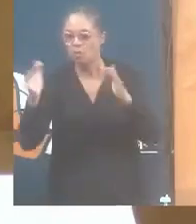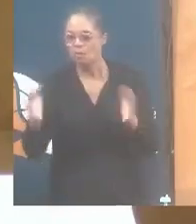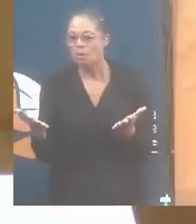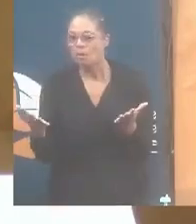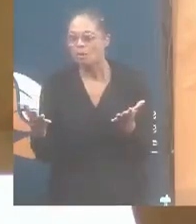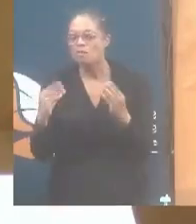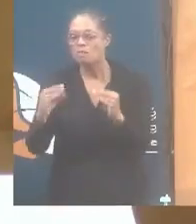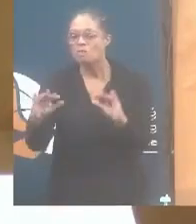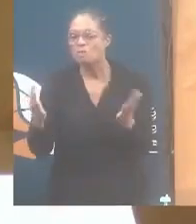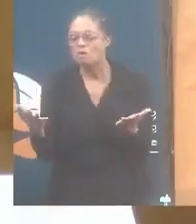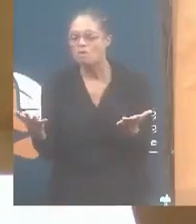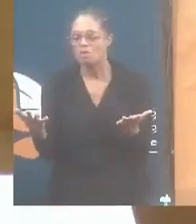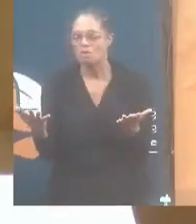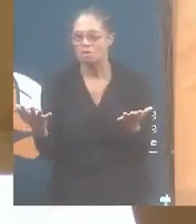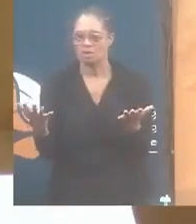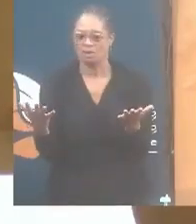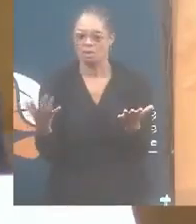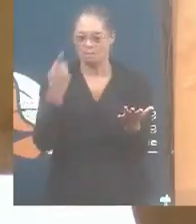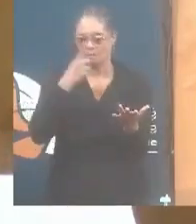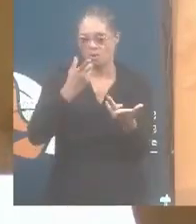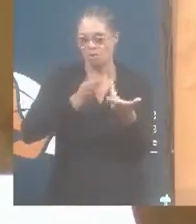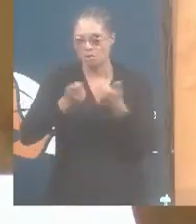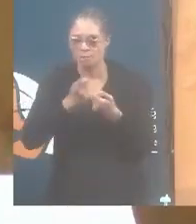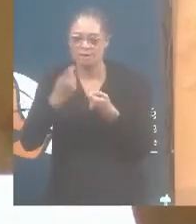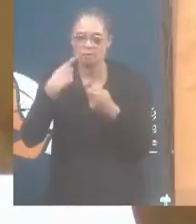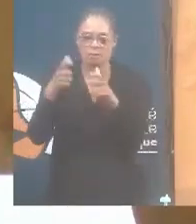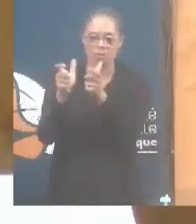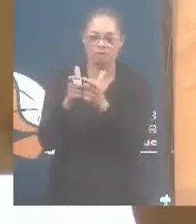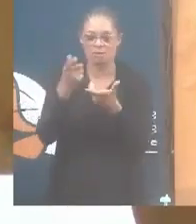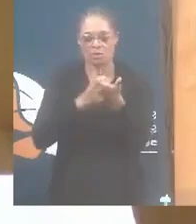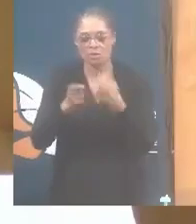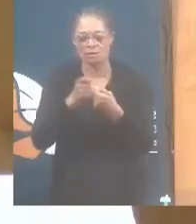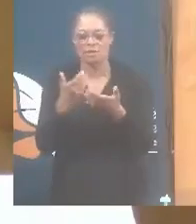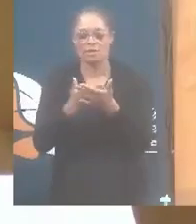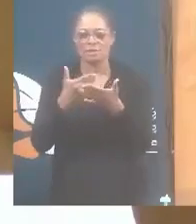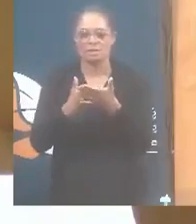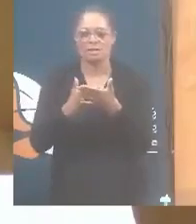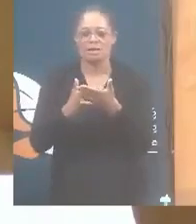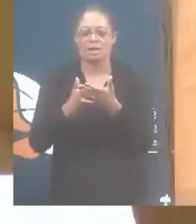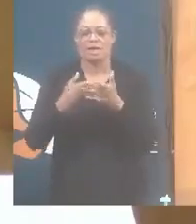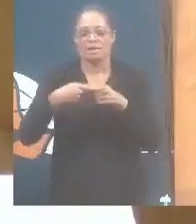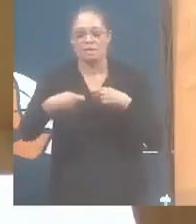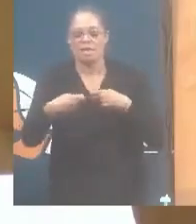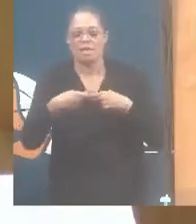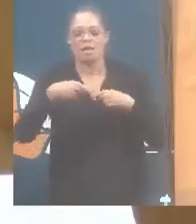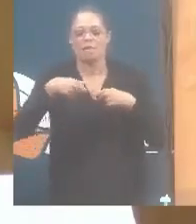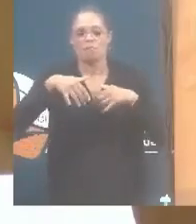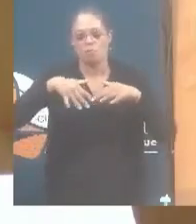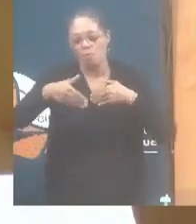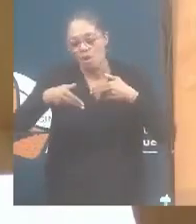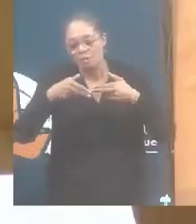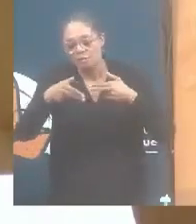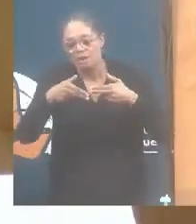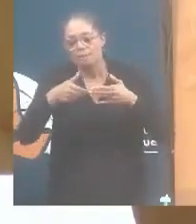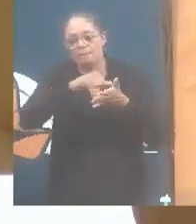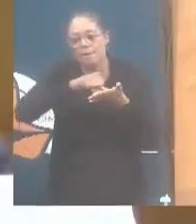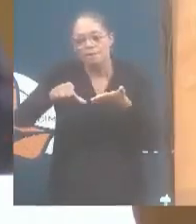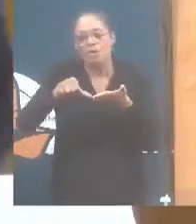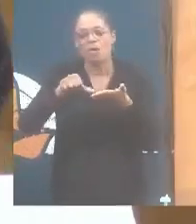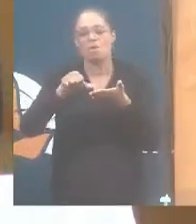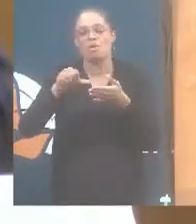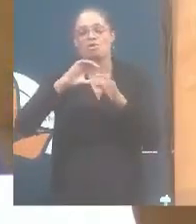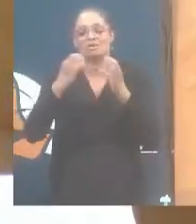réalité douloureuse pour l'économie, pour nos acteurs économiques? Eh bien, c'est le délai moyen de paiement de la collectivité qui est de